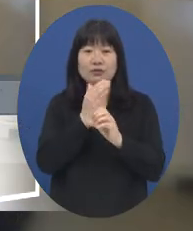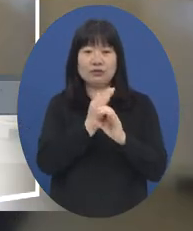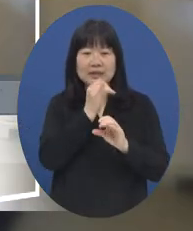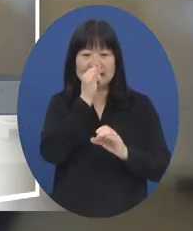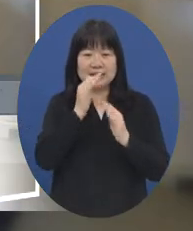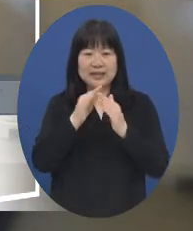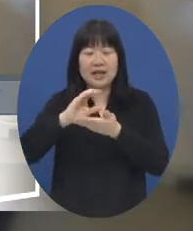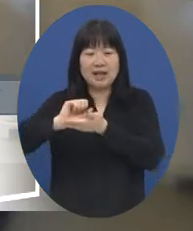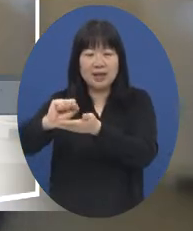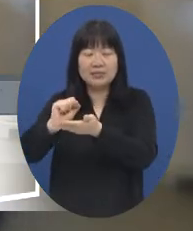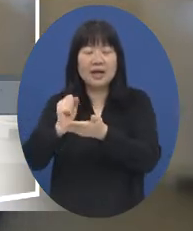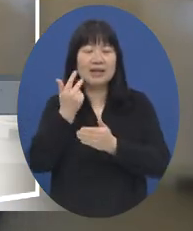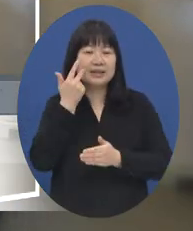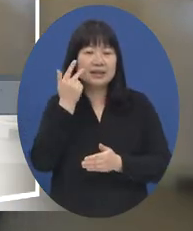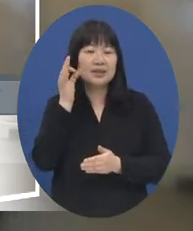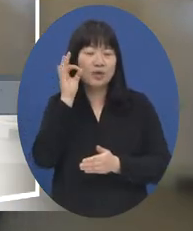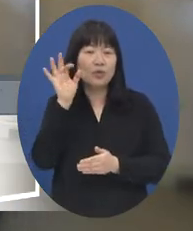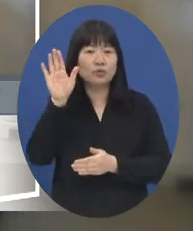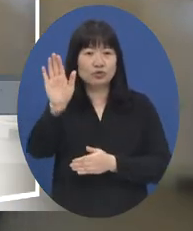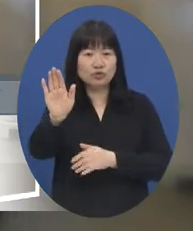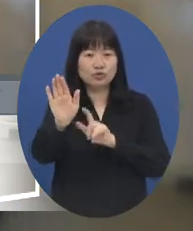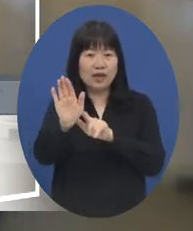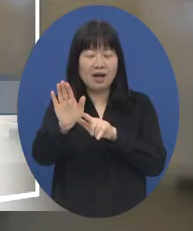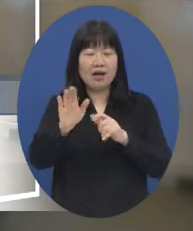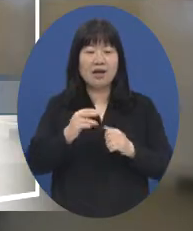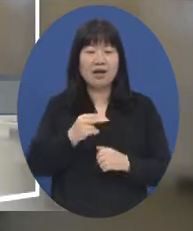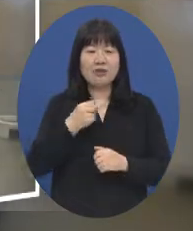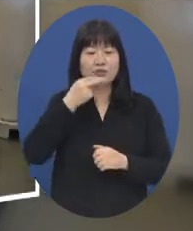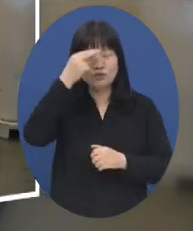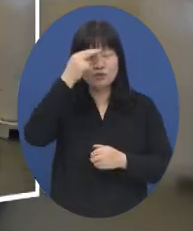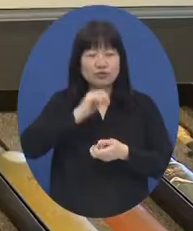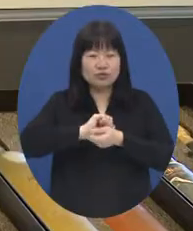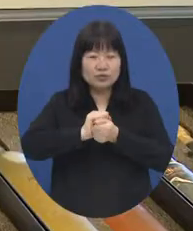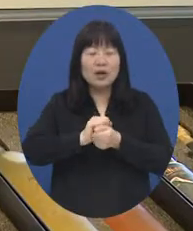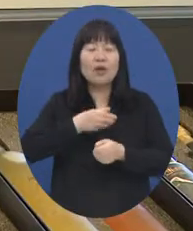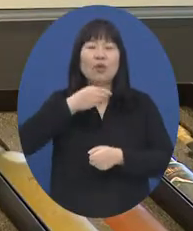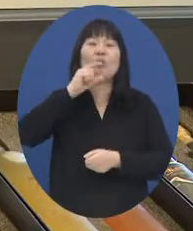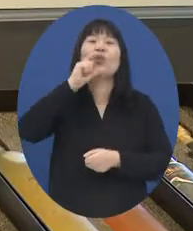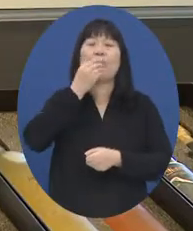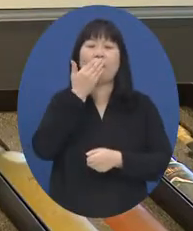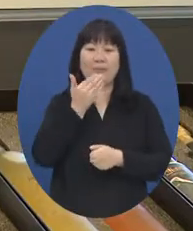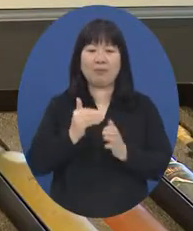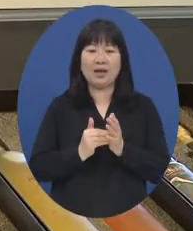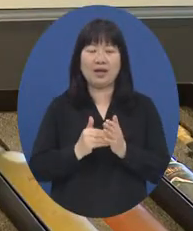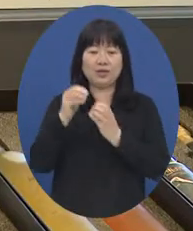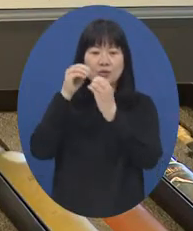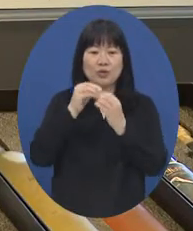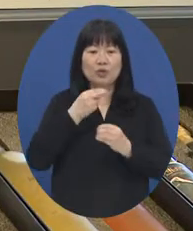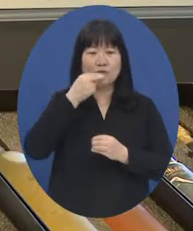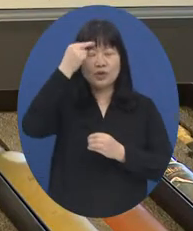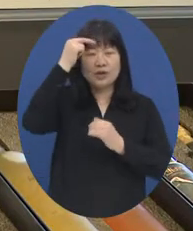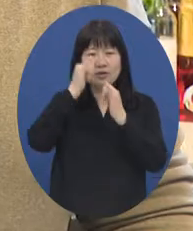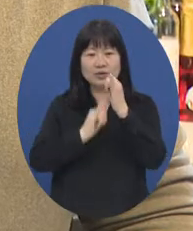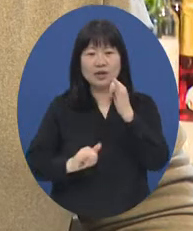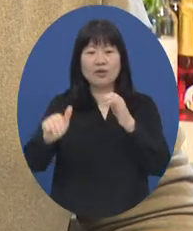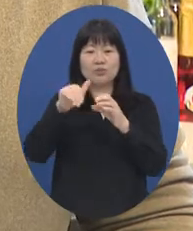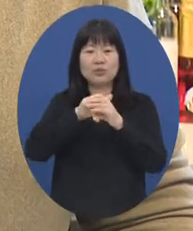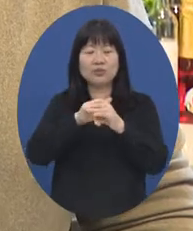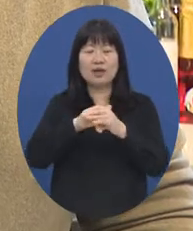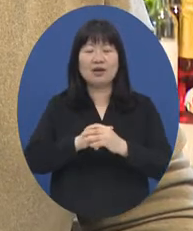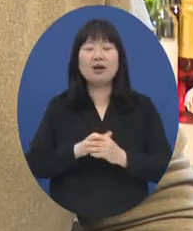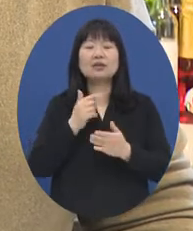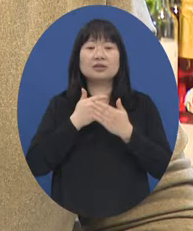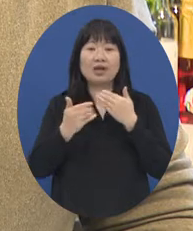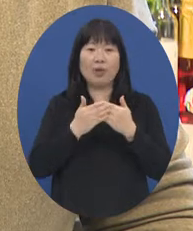가져가시면 한 7일에서 열흘 정도 후에 이제 막걸리로 드실 수 있고요. 전통술의 역사와 문화를